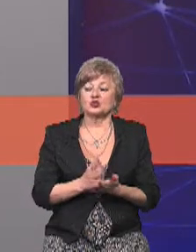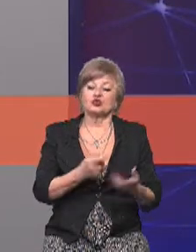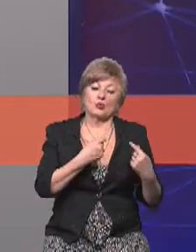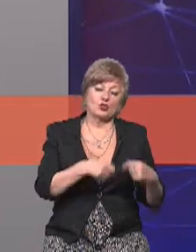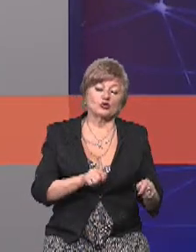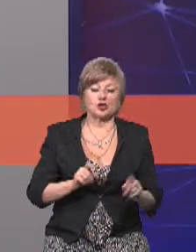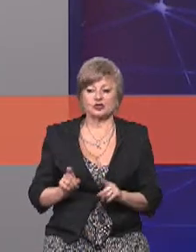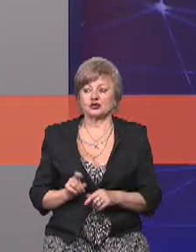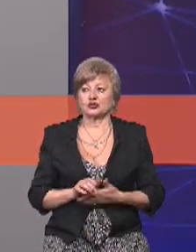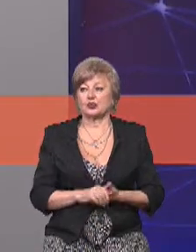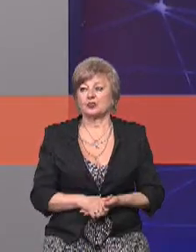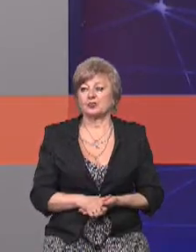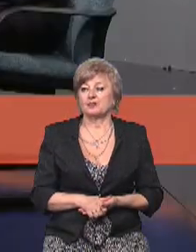реалізовувати.